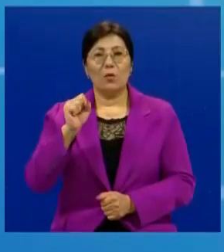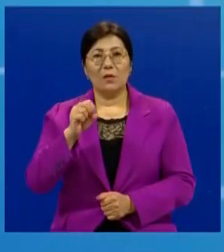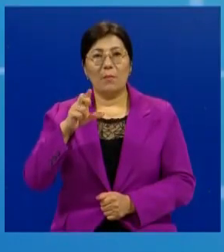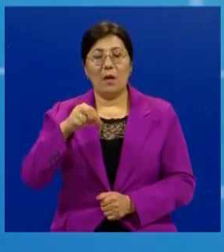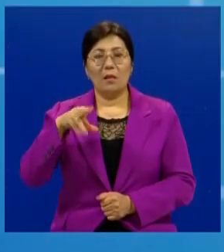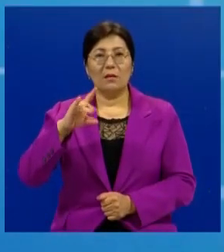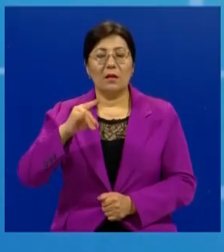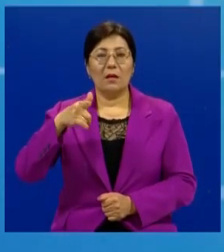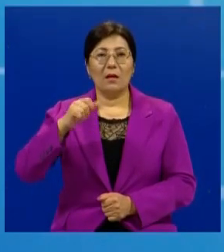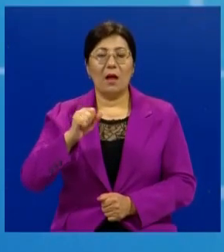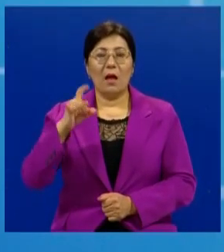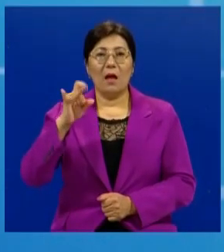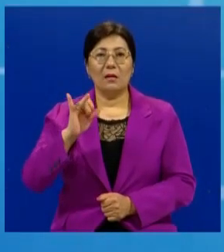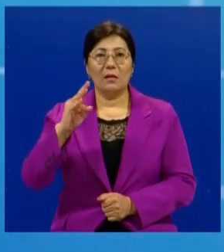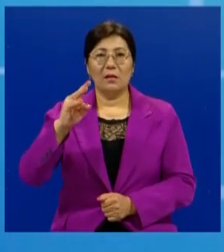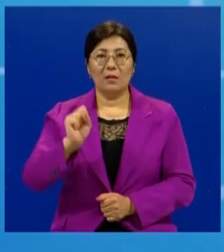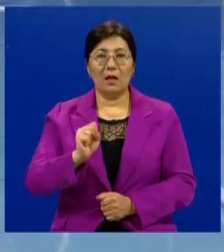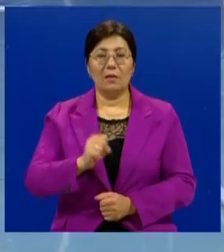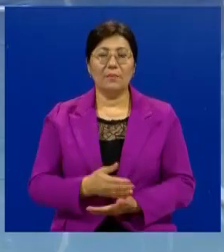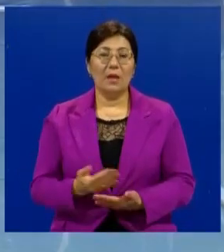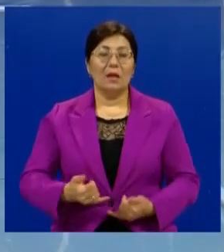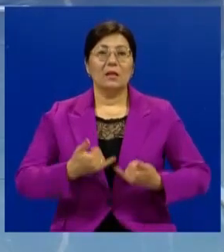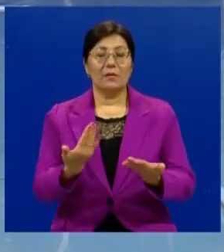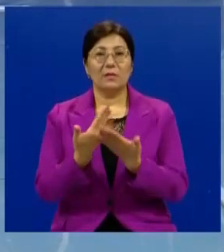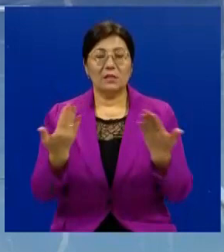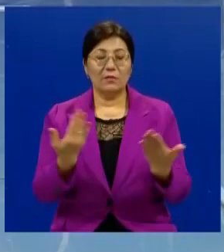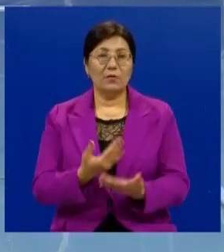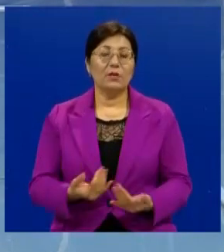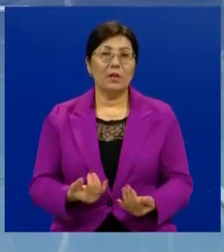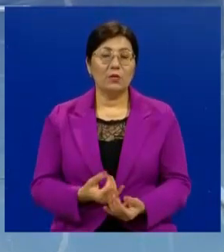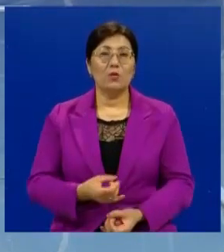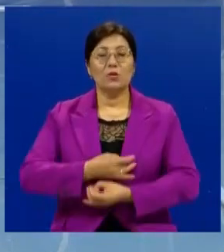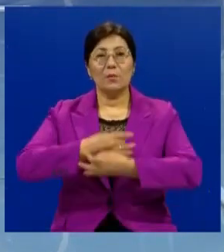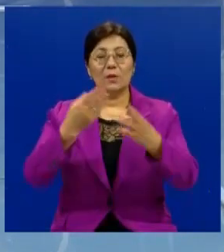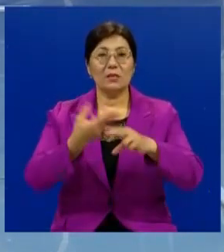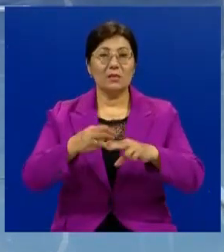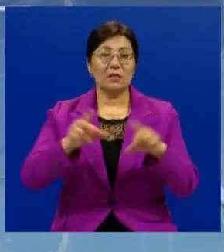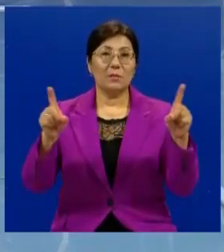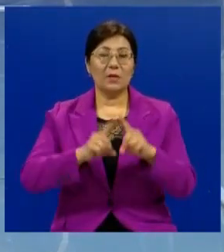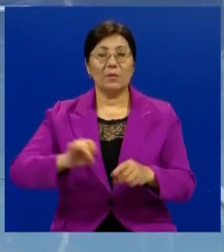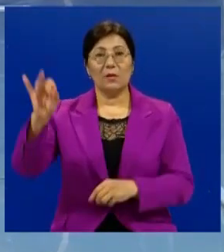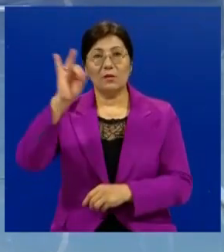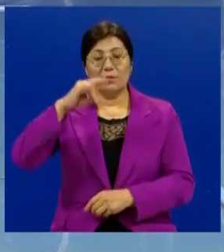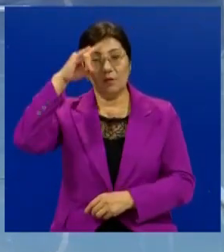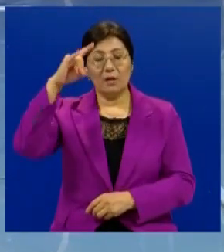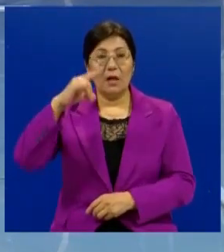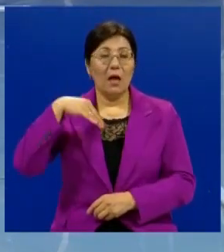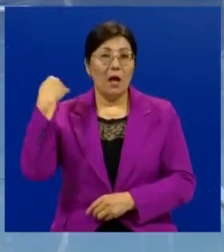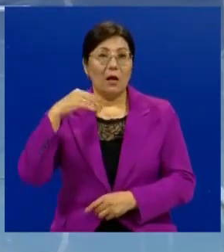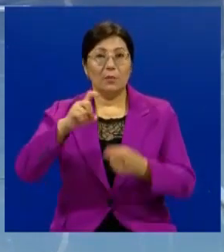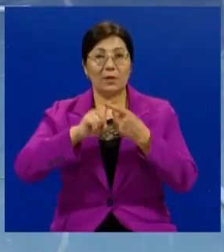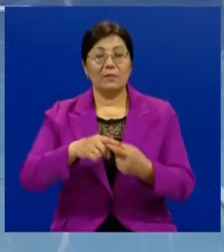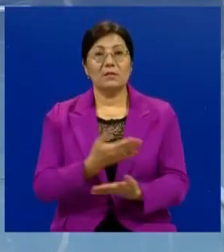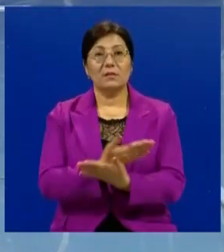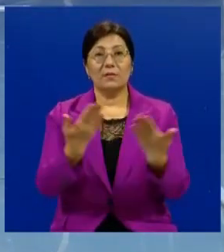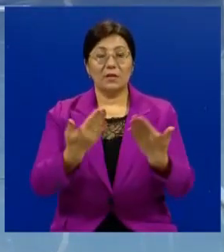Роза Баяна. Добро пожаловать в нашу студию. Для вас сегодня тоже праздник. Во-первых, потому что история Актобе тесно переплетается с вашей